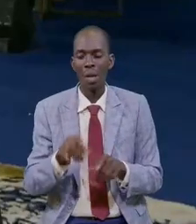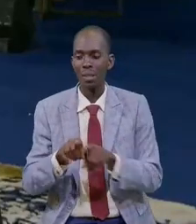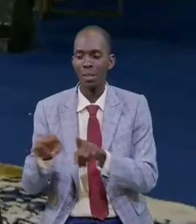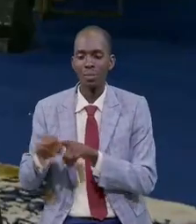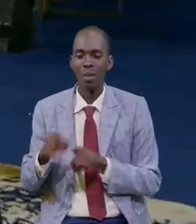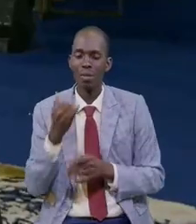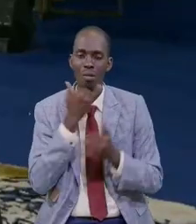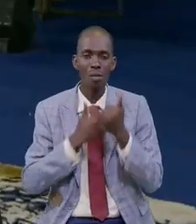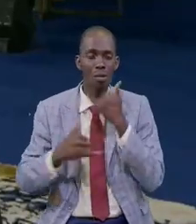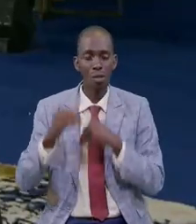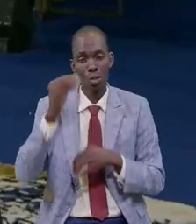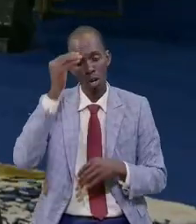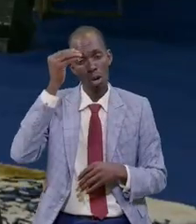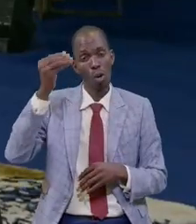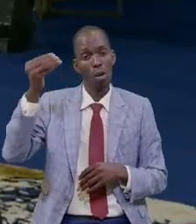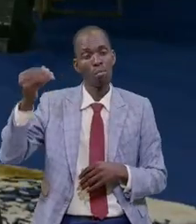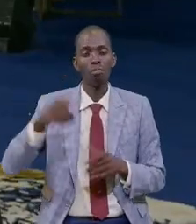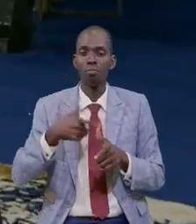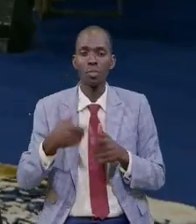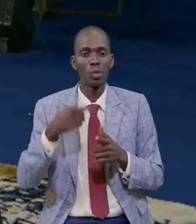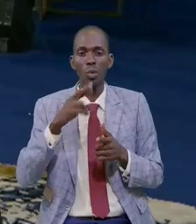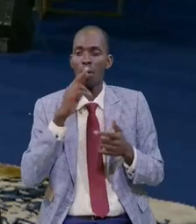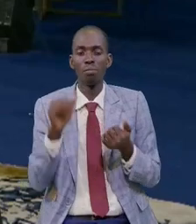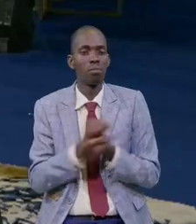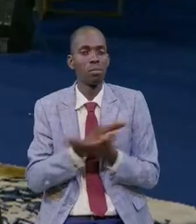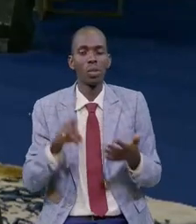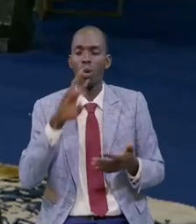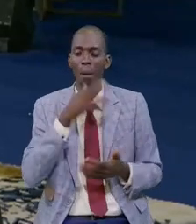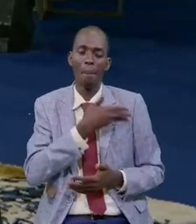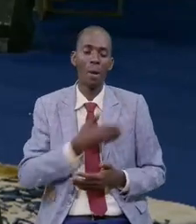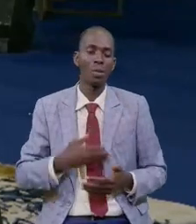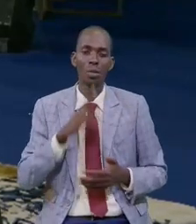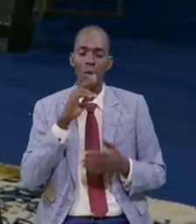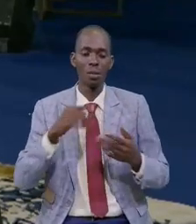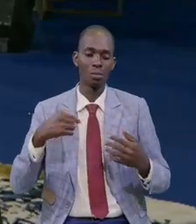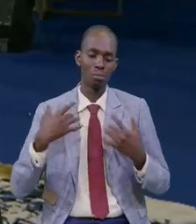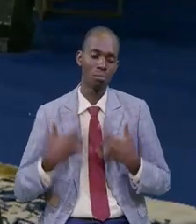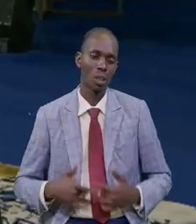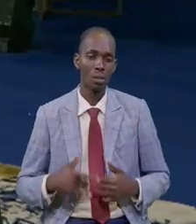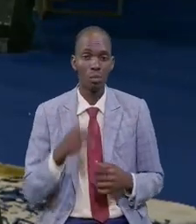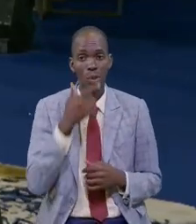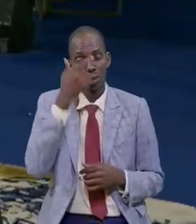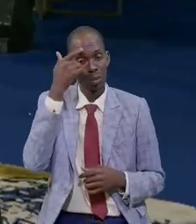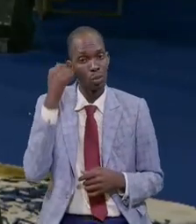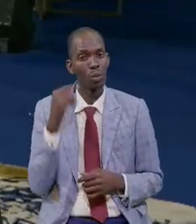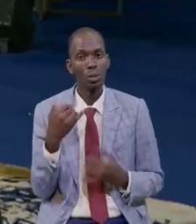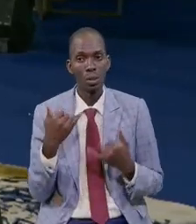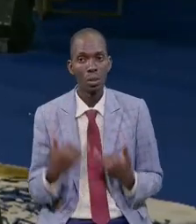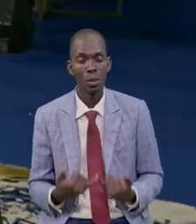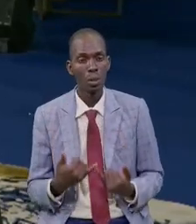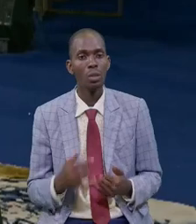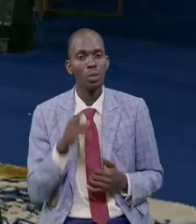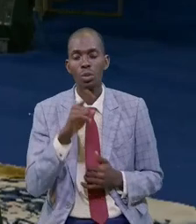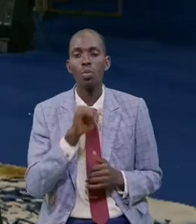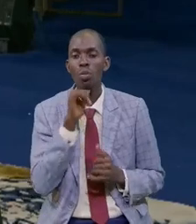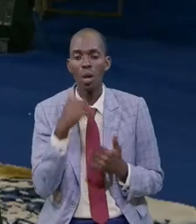aux opinions alors tu es dispersé tu es rabaissé parce que tu n'auras pas le courage